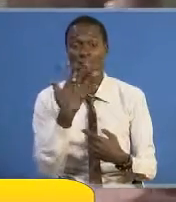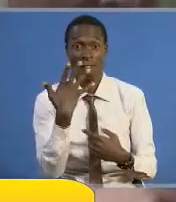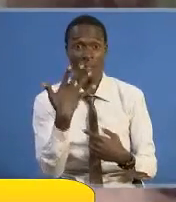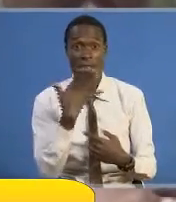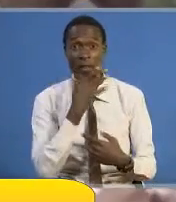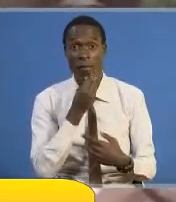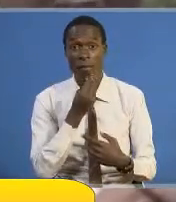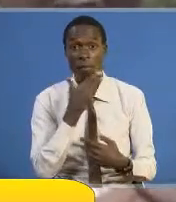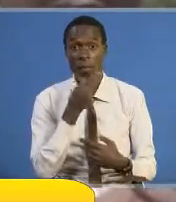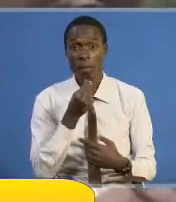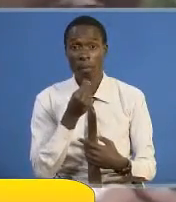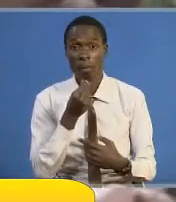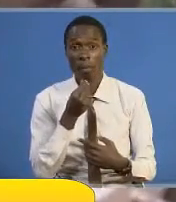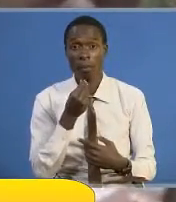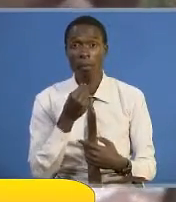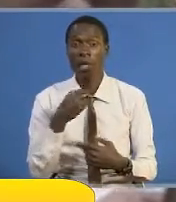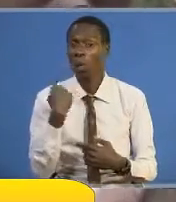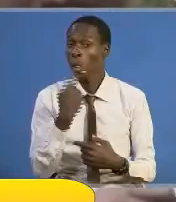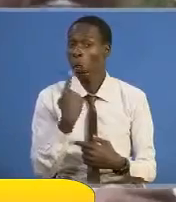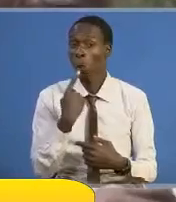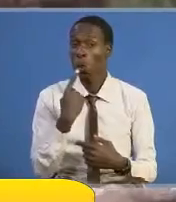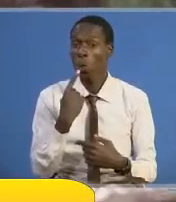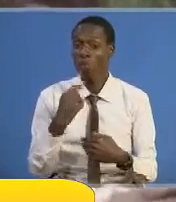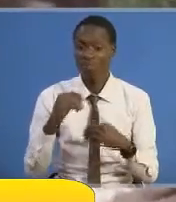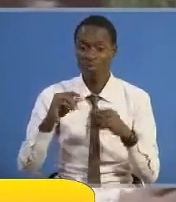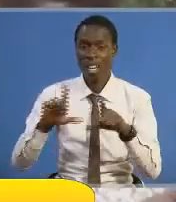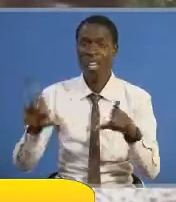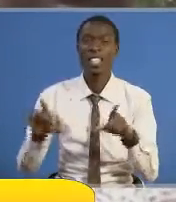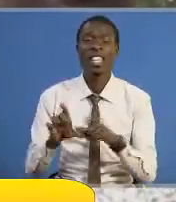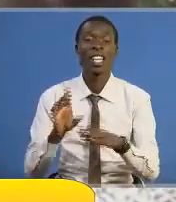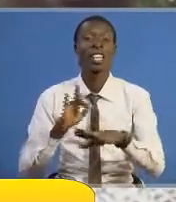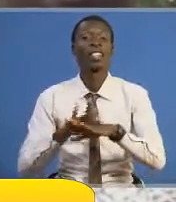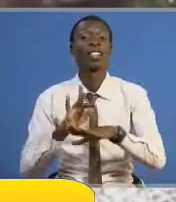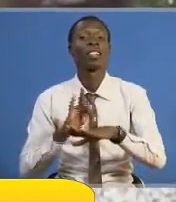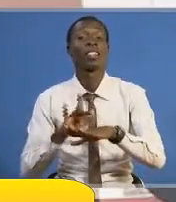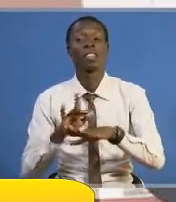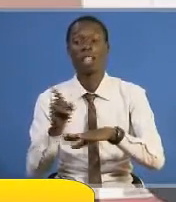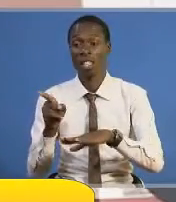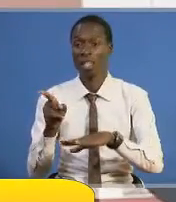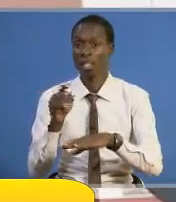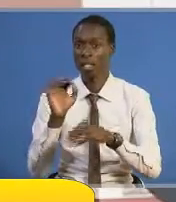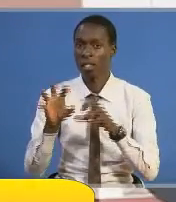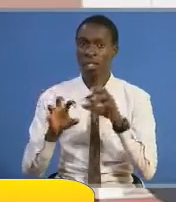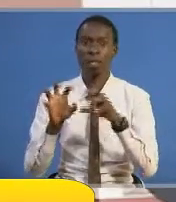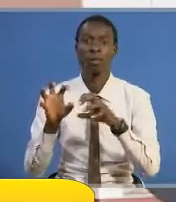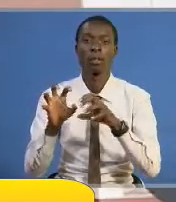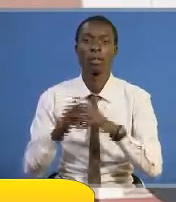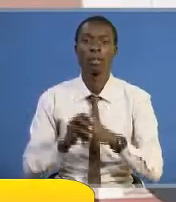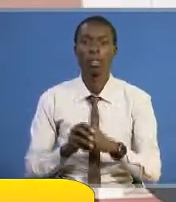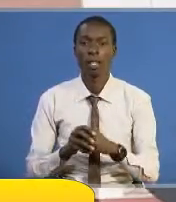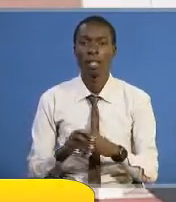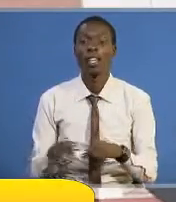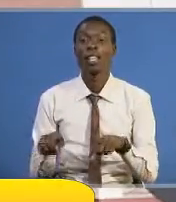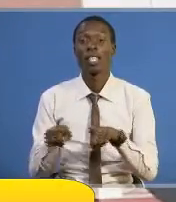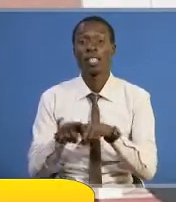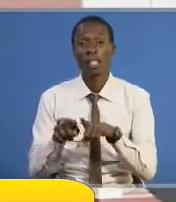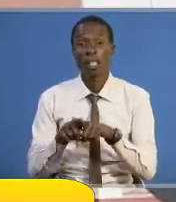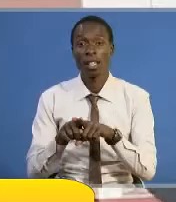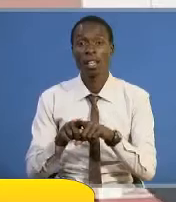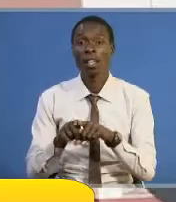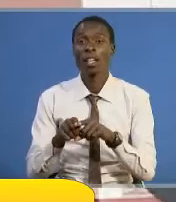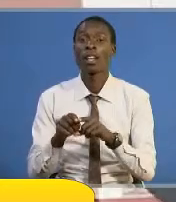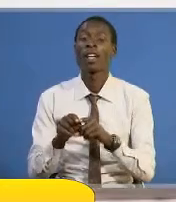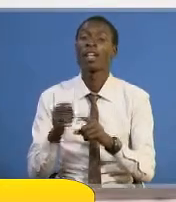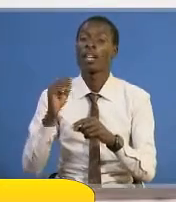watano, idadi yao ni watano, ambao mashamba yao yaliathiriwa na mashughuli hii. Haya ya kijiri, wakulima wa kaunti